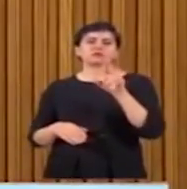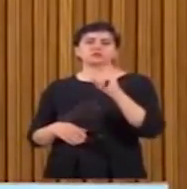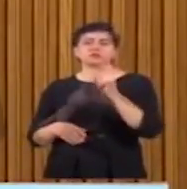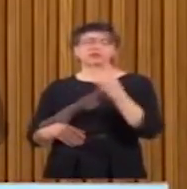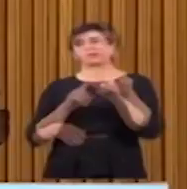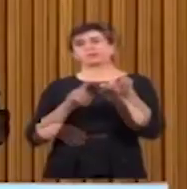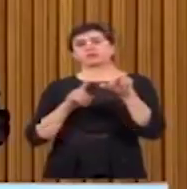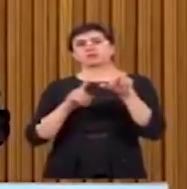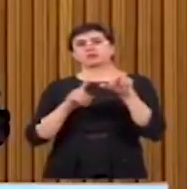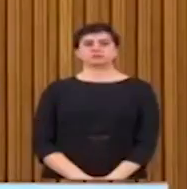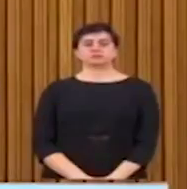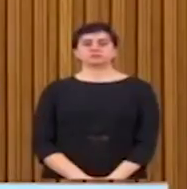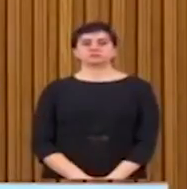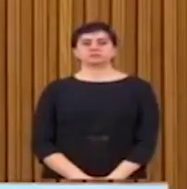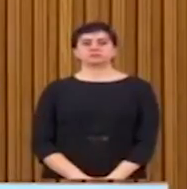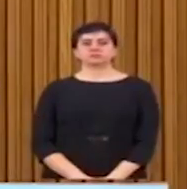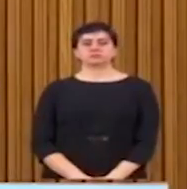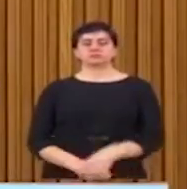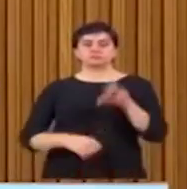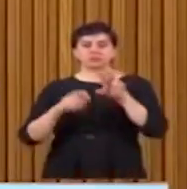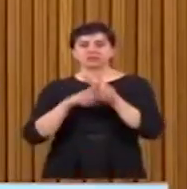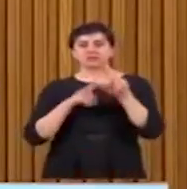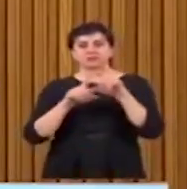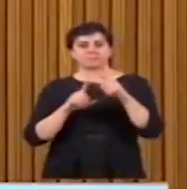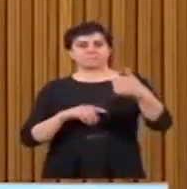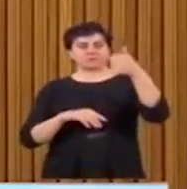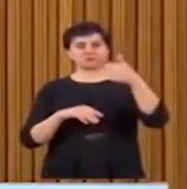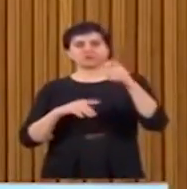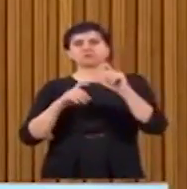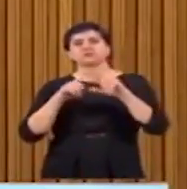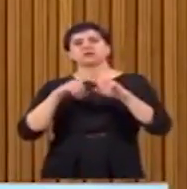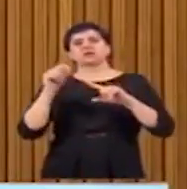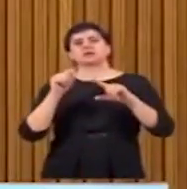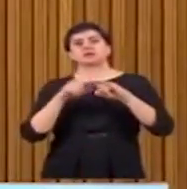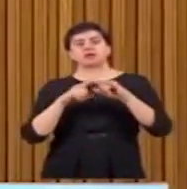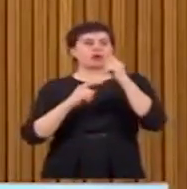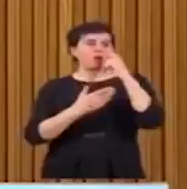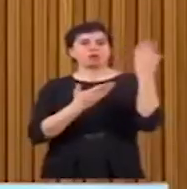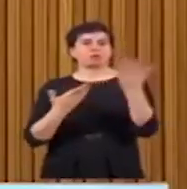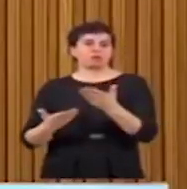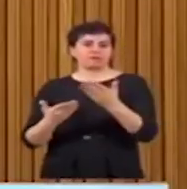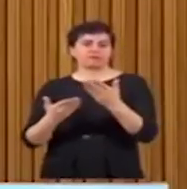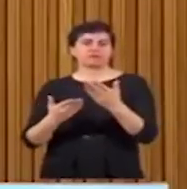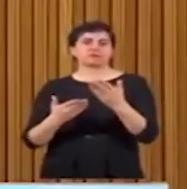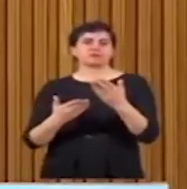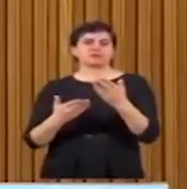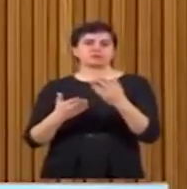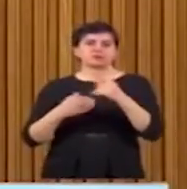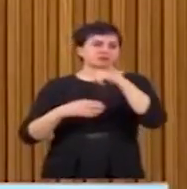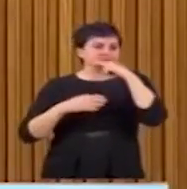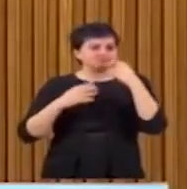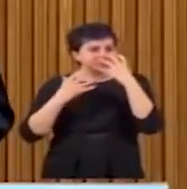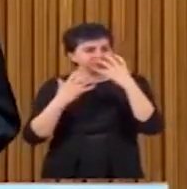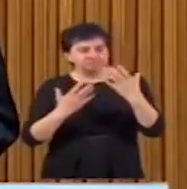17.09.2014. Bunlar PYD'nin başkanı Salih Müslim'i Ankara'ya davet ediyorlar. Altına kırmızı halı